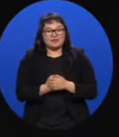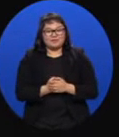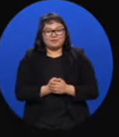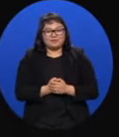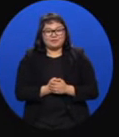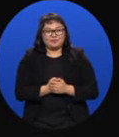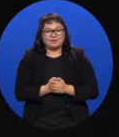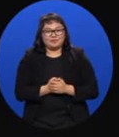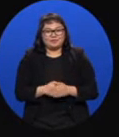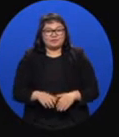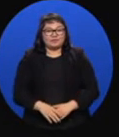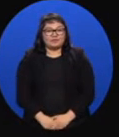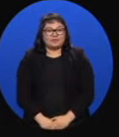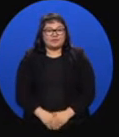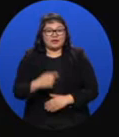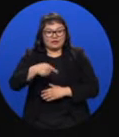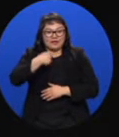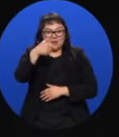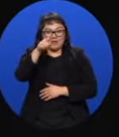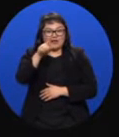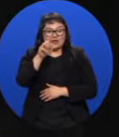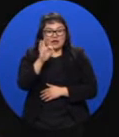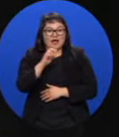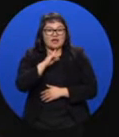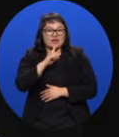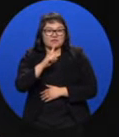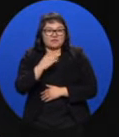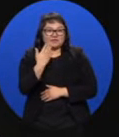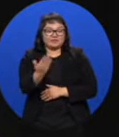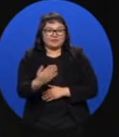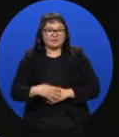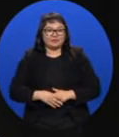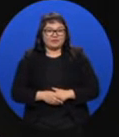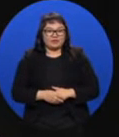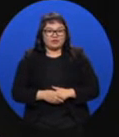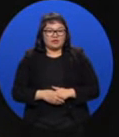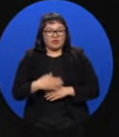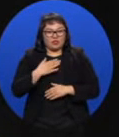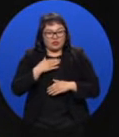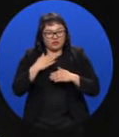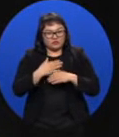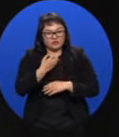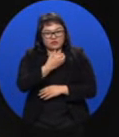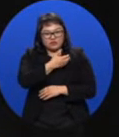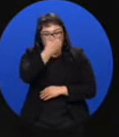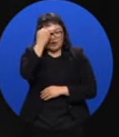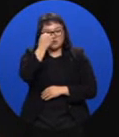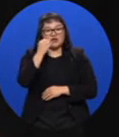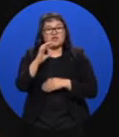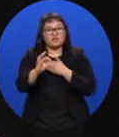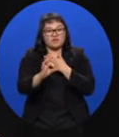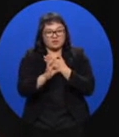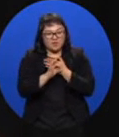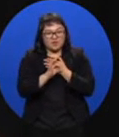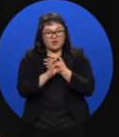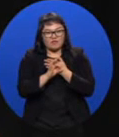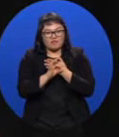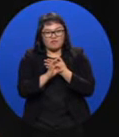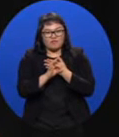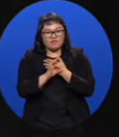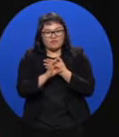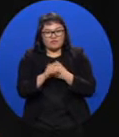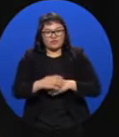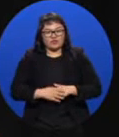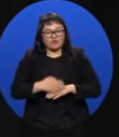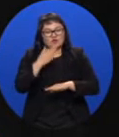했습니다. 네, 강지영 후보께도 1분 드리겠습니다. 저는 당선되면은 뭐